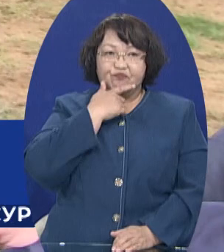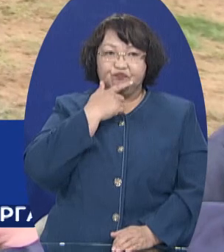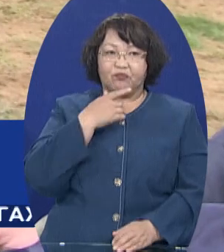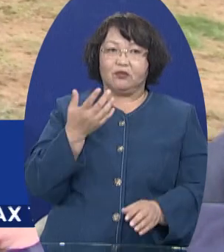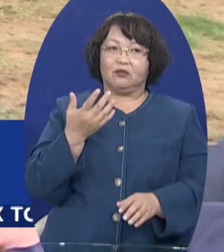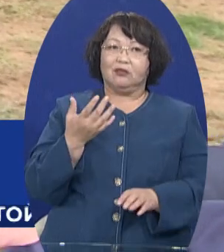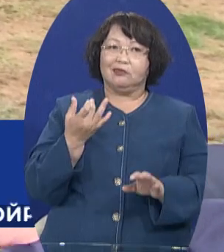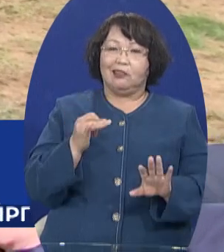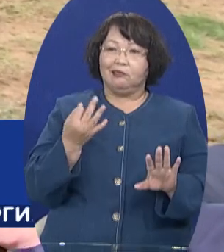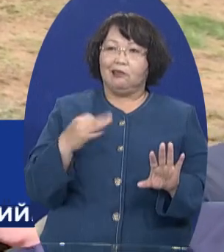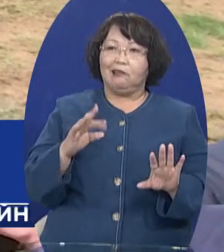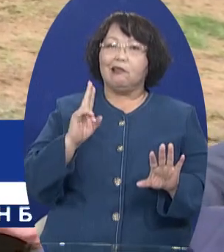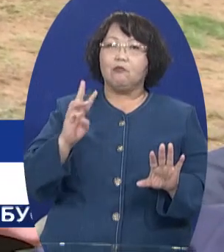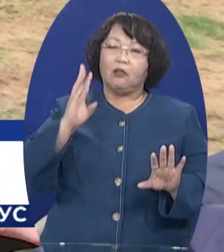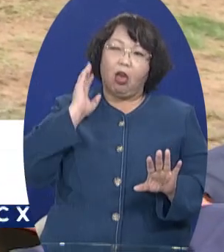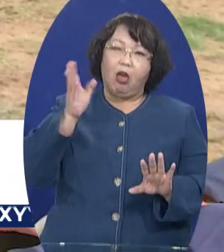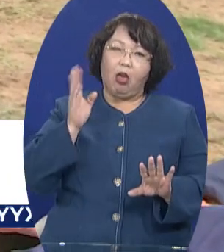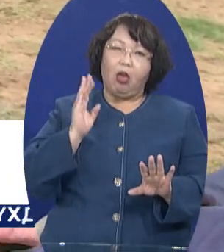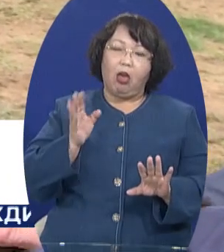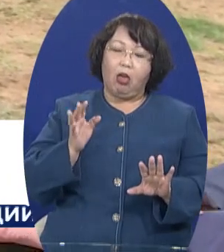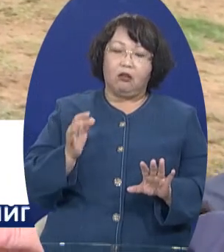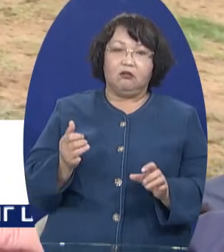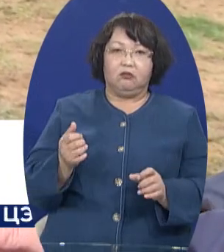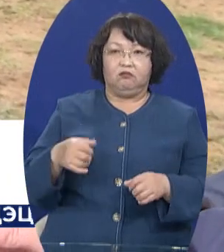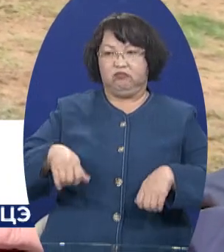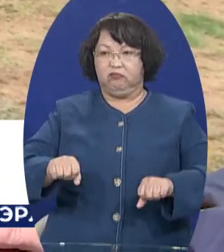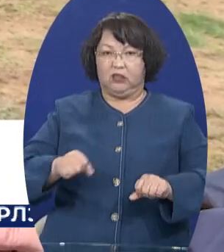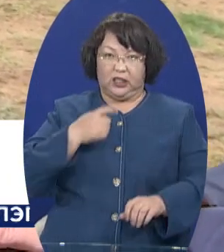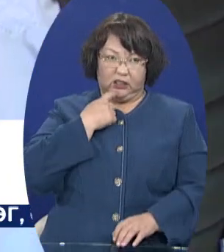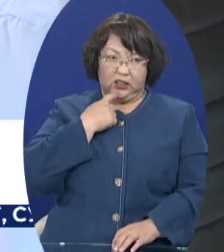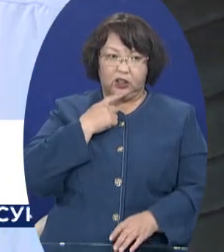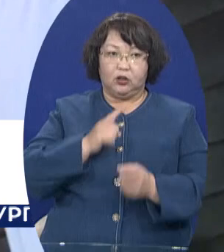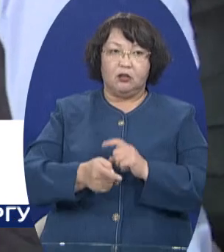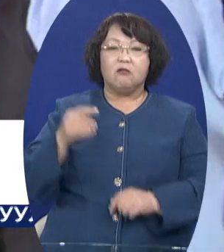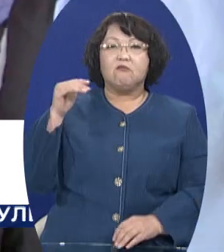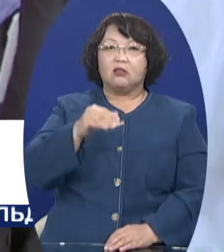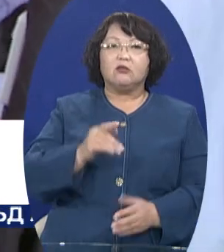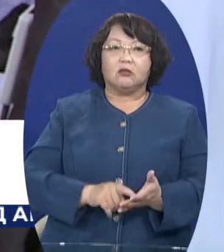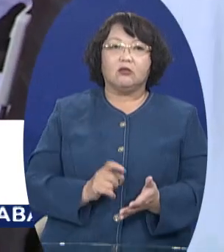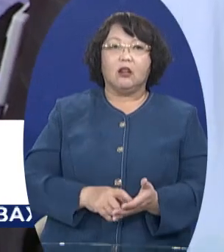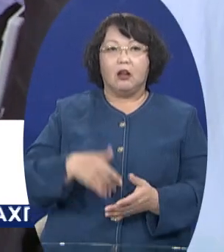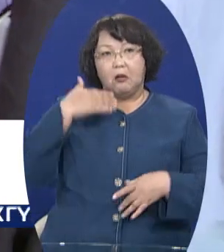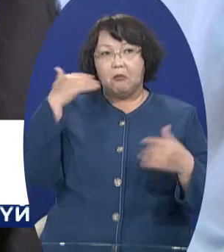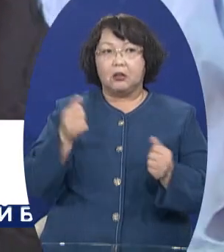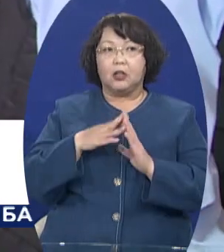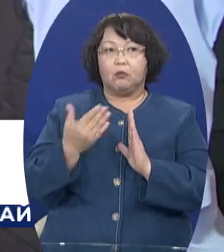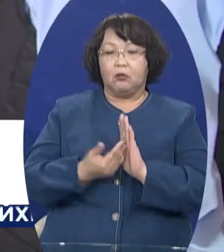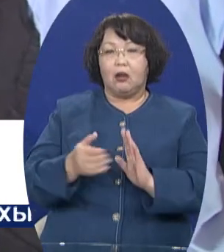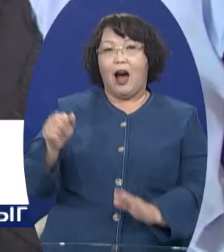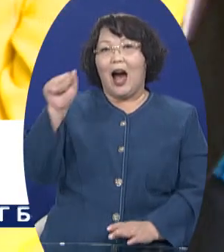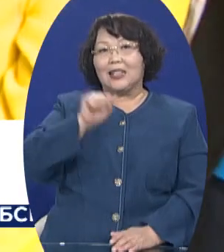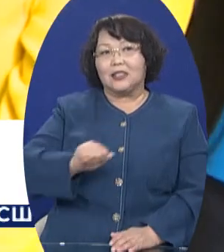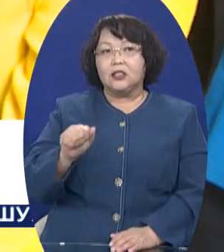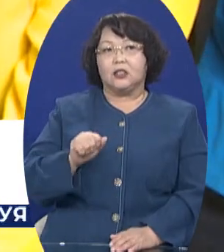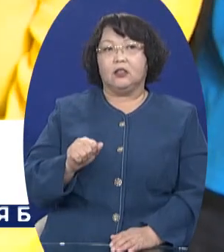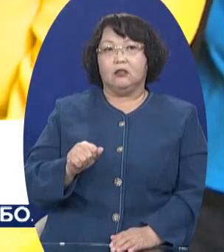70-80 км очиж үйлчлдэг байхгүй. Тэгэхээр тийшээ явахад нүн автомашины хэрэгцээ маш их хэрэгтэй байдаг. Малчин айл Дааз Номхон далайн орнуудын парламентын